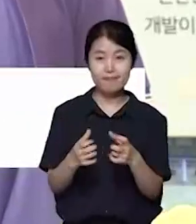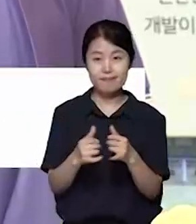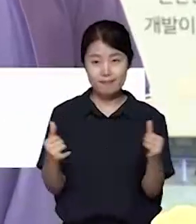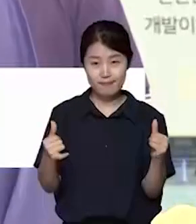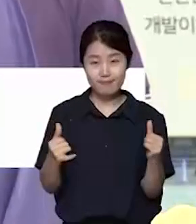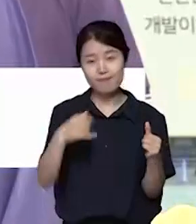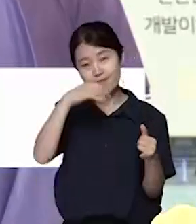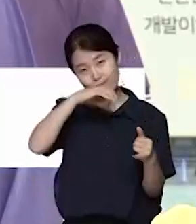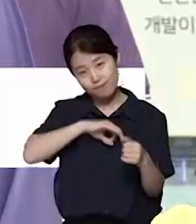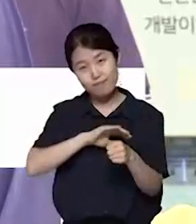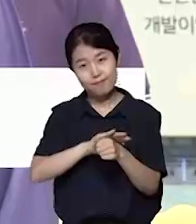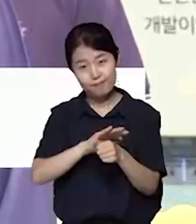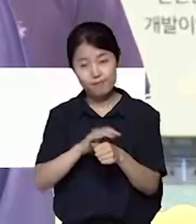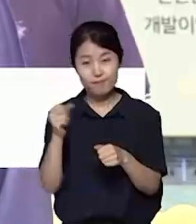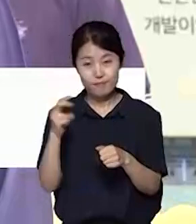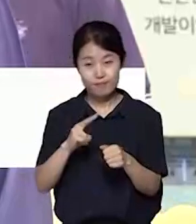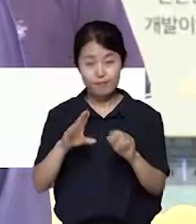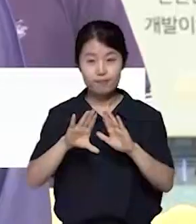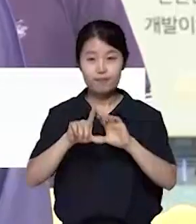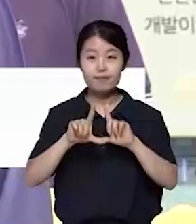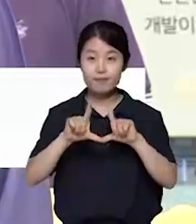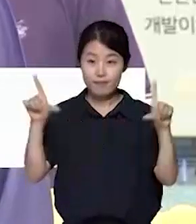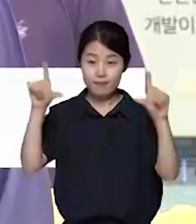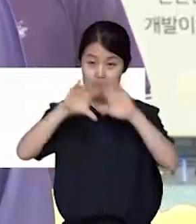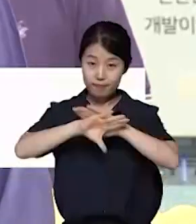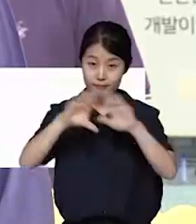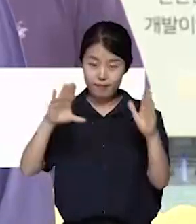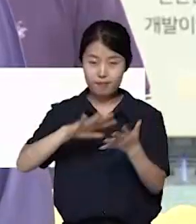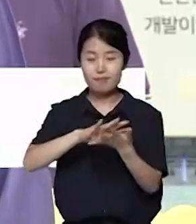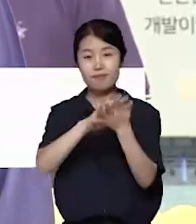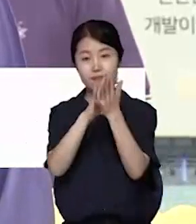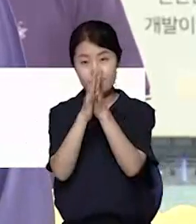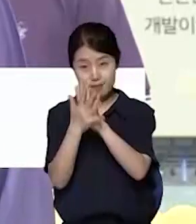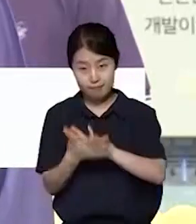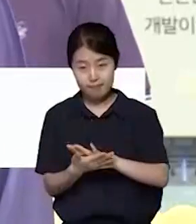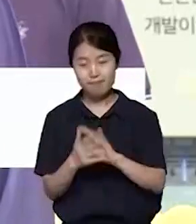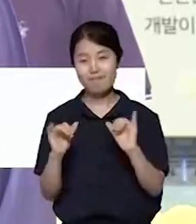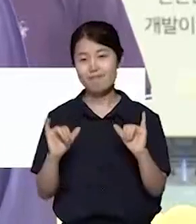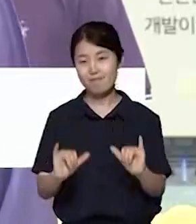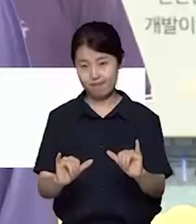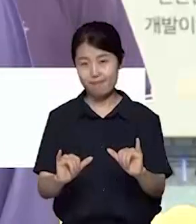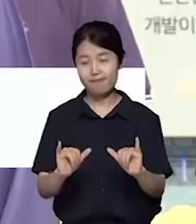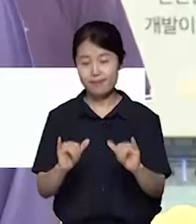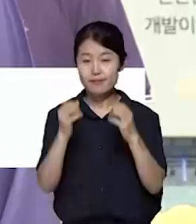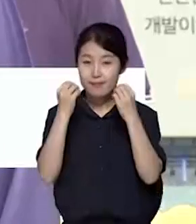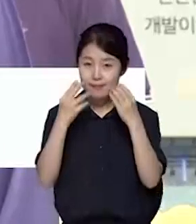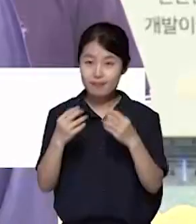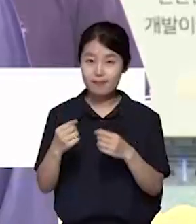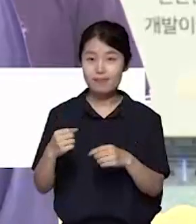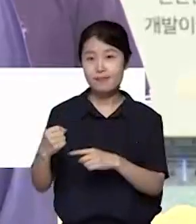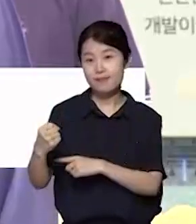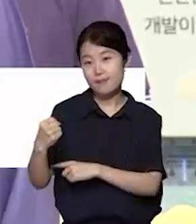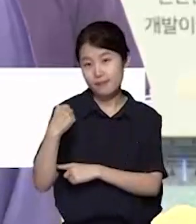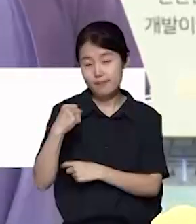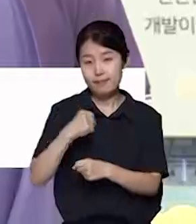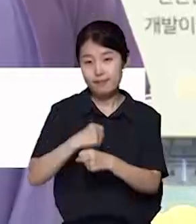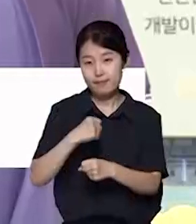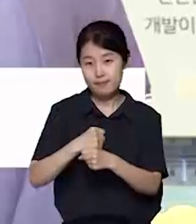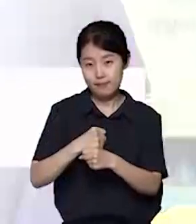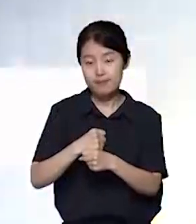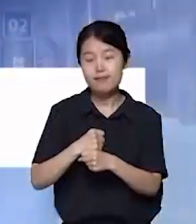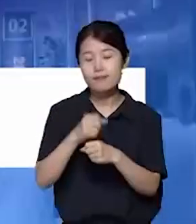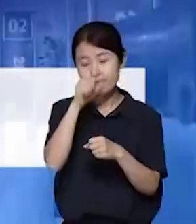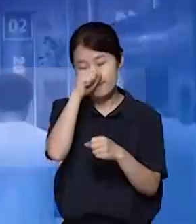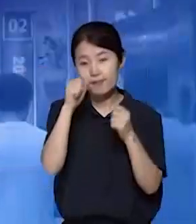또 한편으로는 기후변화 대응하는 신재생 에너지에 대해서 우리가 확산할 수 있는 그런 계기를 마련한 것이 된 것